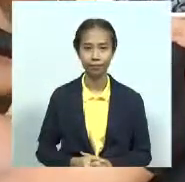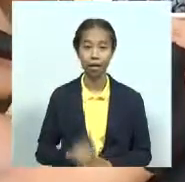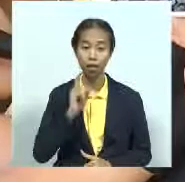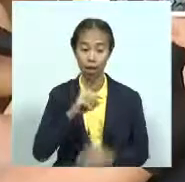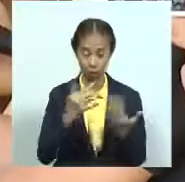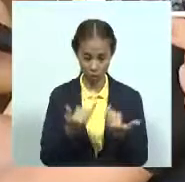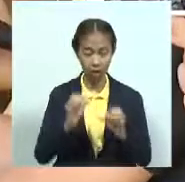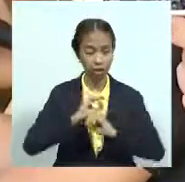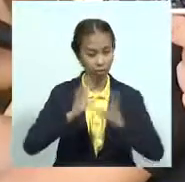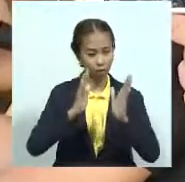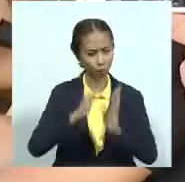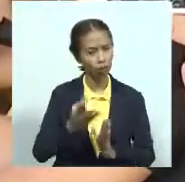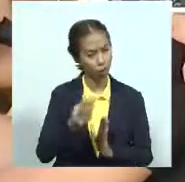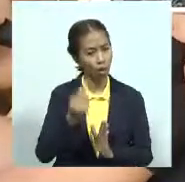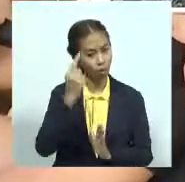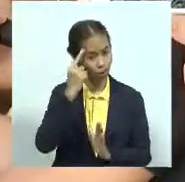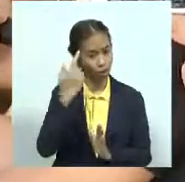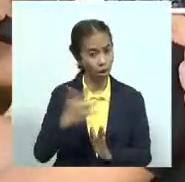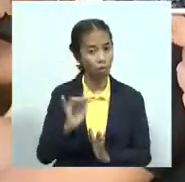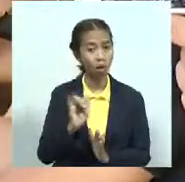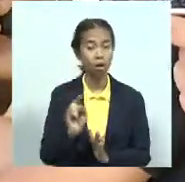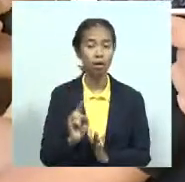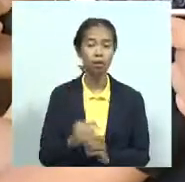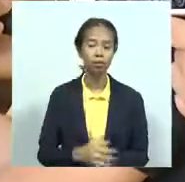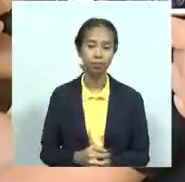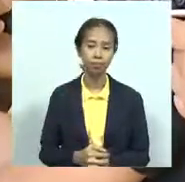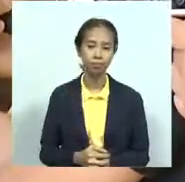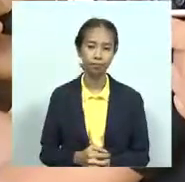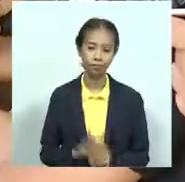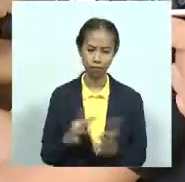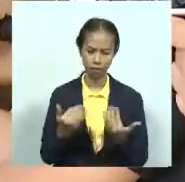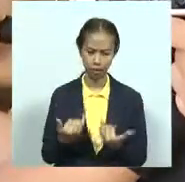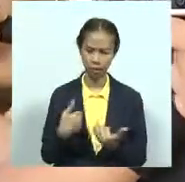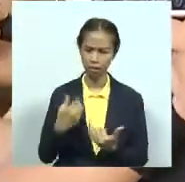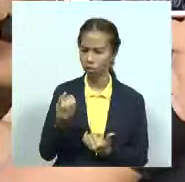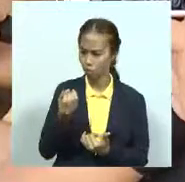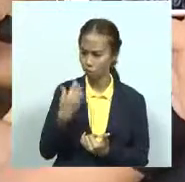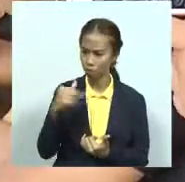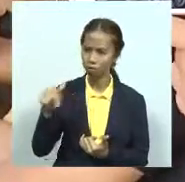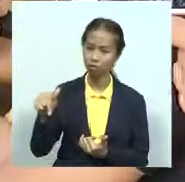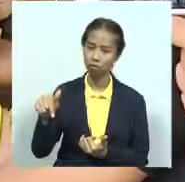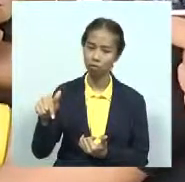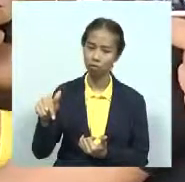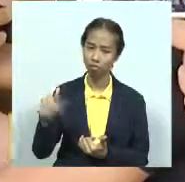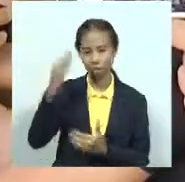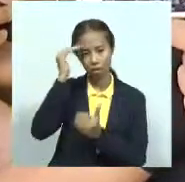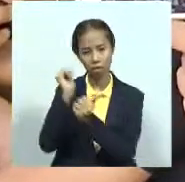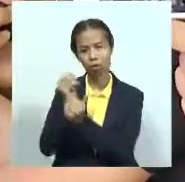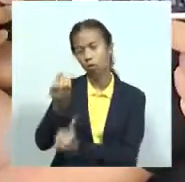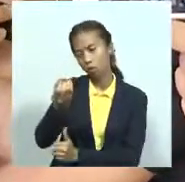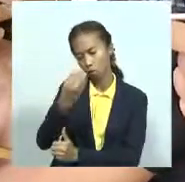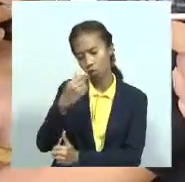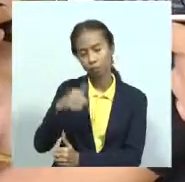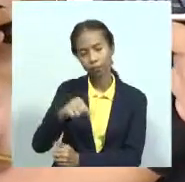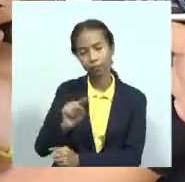รือยังครับว่าน่าจะมีจำนวนเท่าไหร่ที่ร่วมในการ ที่ผมได้รับแจ้งจากทางท่านผู้บังคับการตำรวจนครบาล5